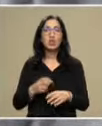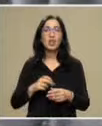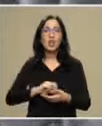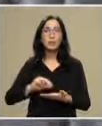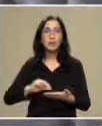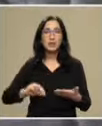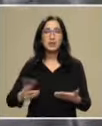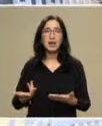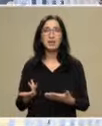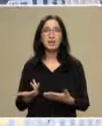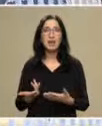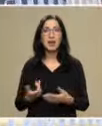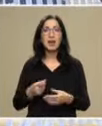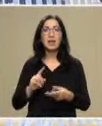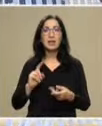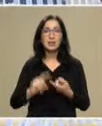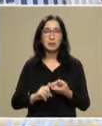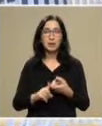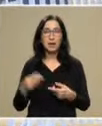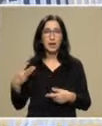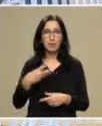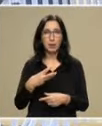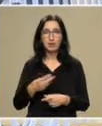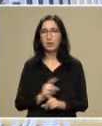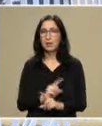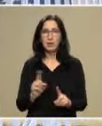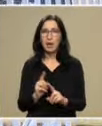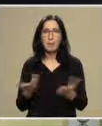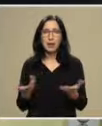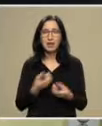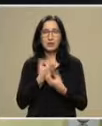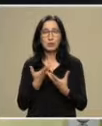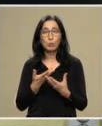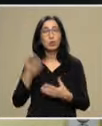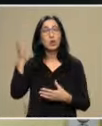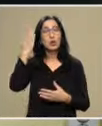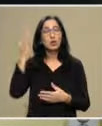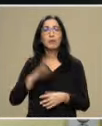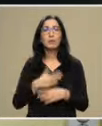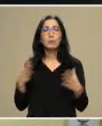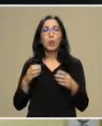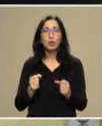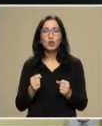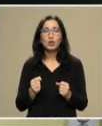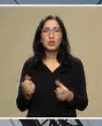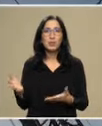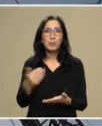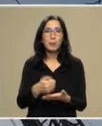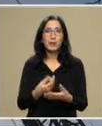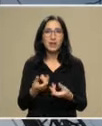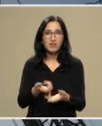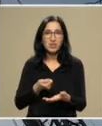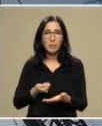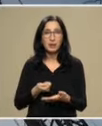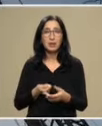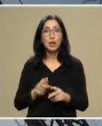на Русенската стопанска камара Красимир Ениманев. Няма как да се случи. Държавата много държи да си прибере вземанията. Ще